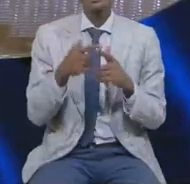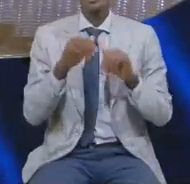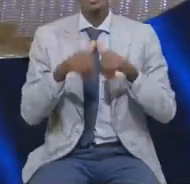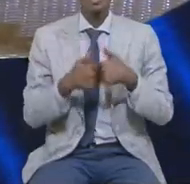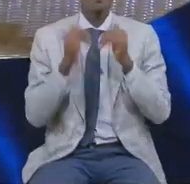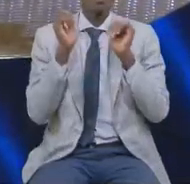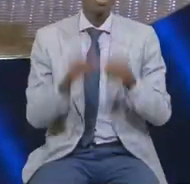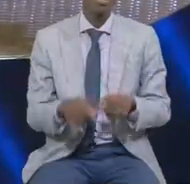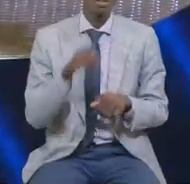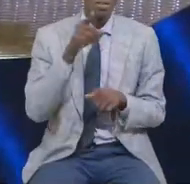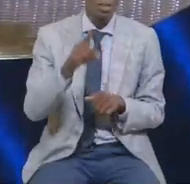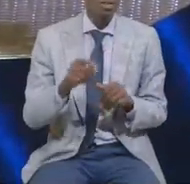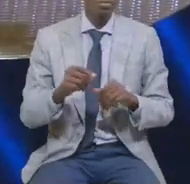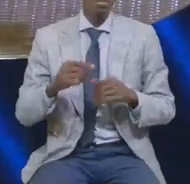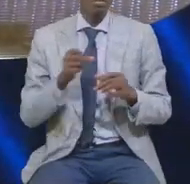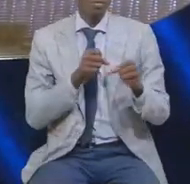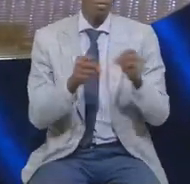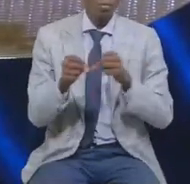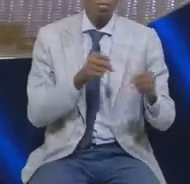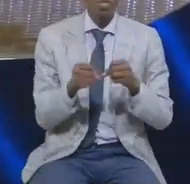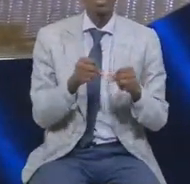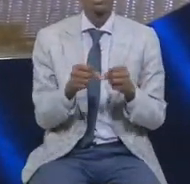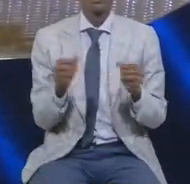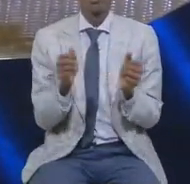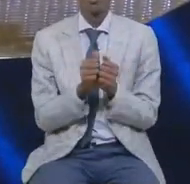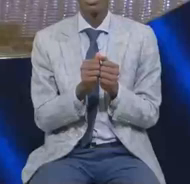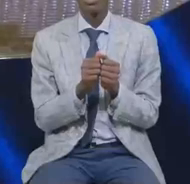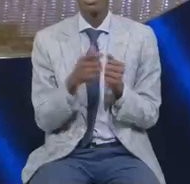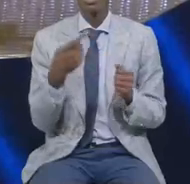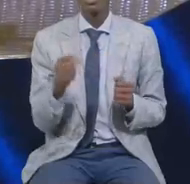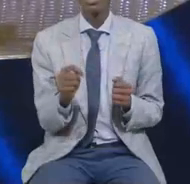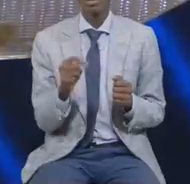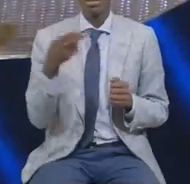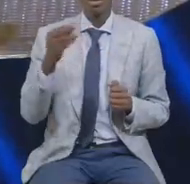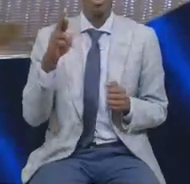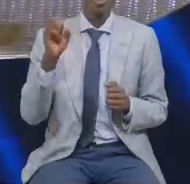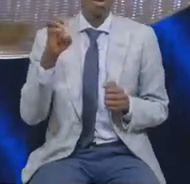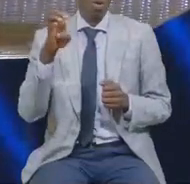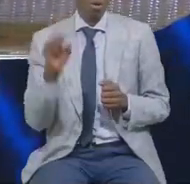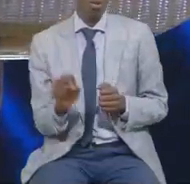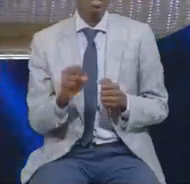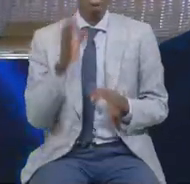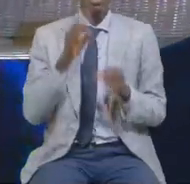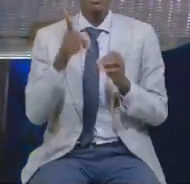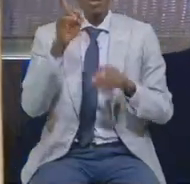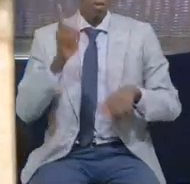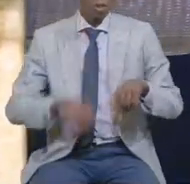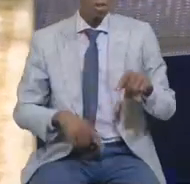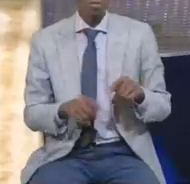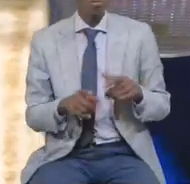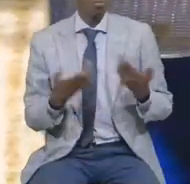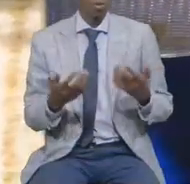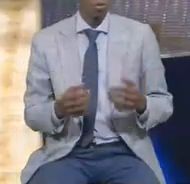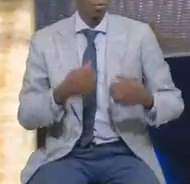pourras-tu lutter avec des chevaux? Il dit que si tu ne peux pas combattre avec ces